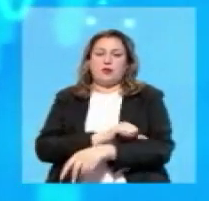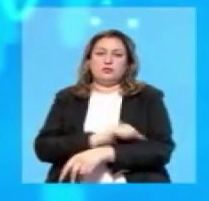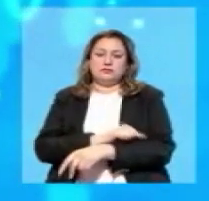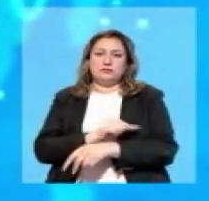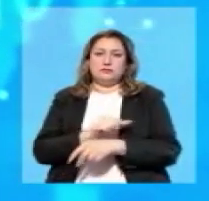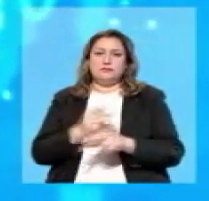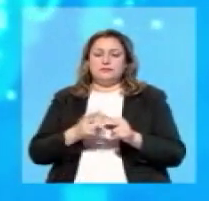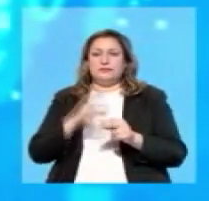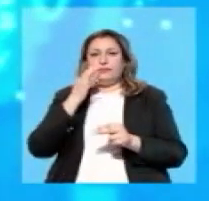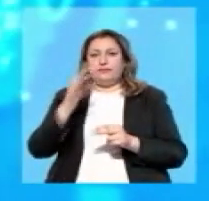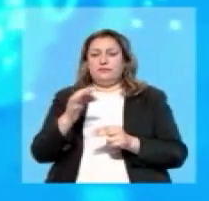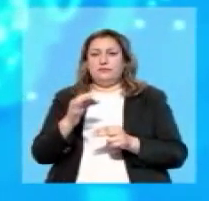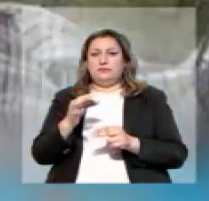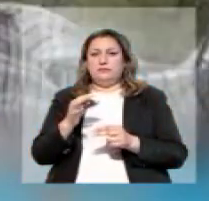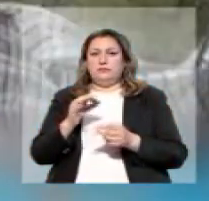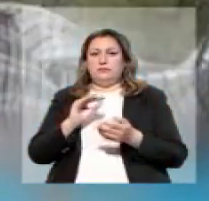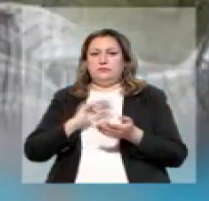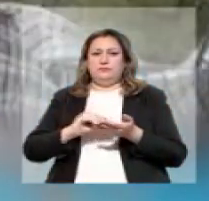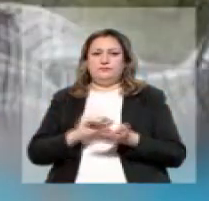Омарбеков Фейсбуктегі парақшасында жариялады.